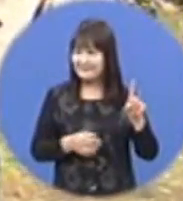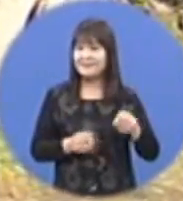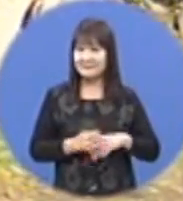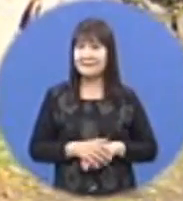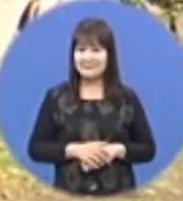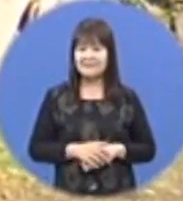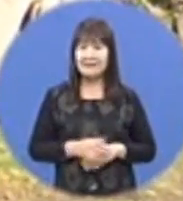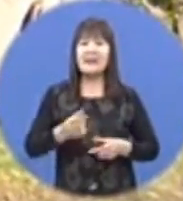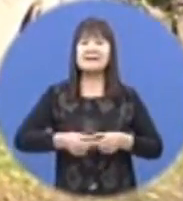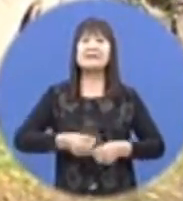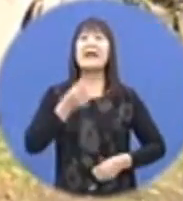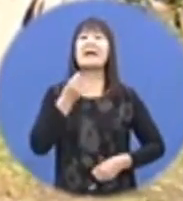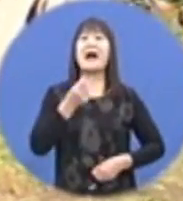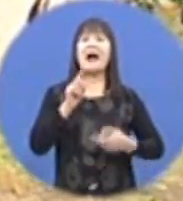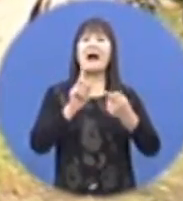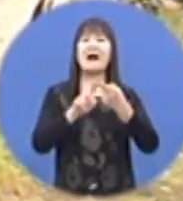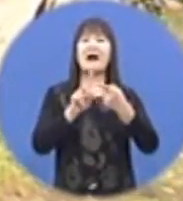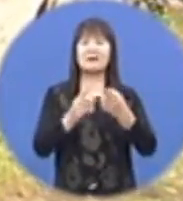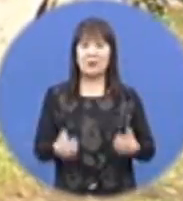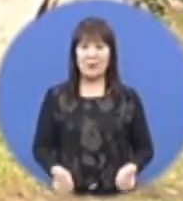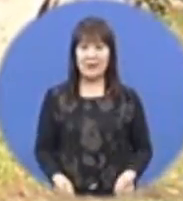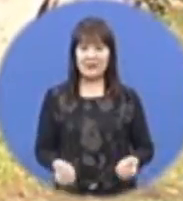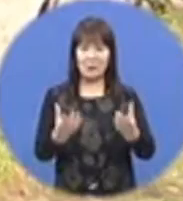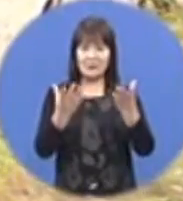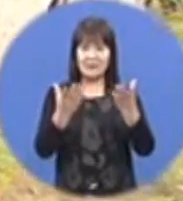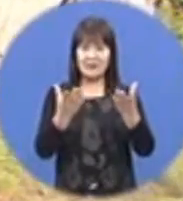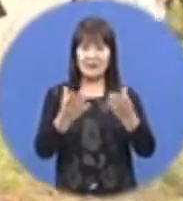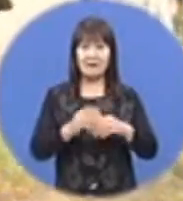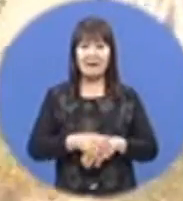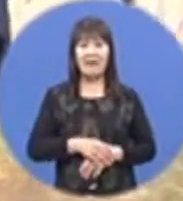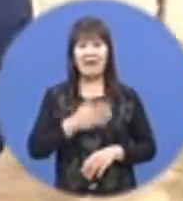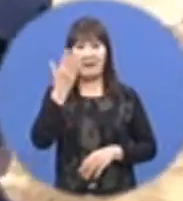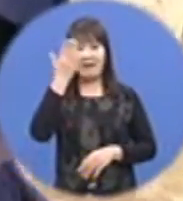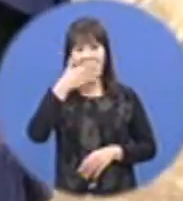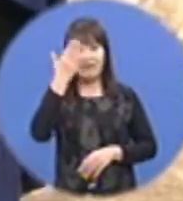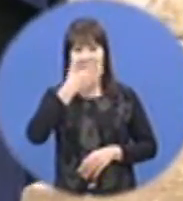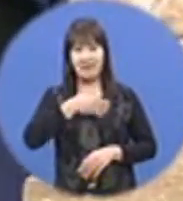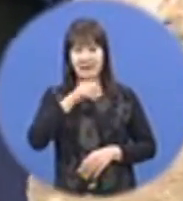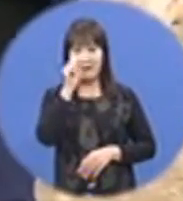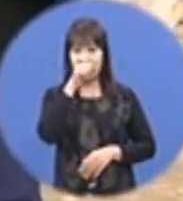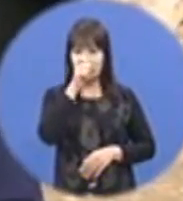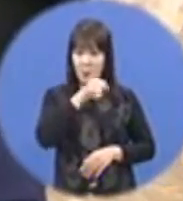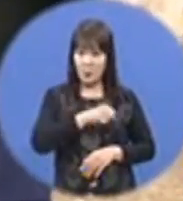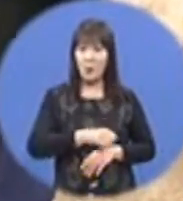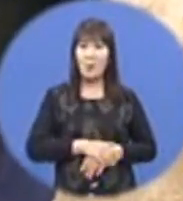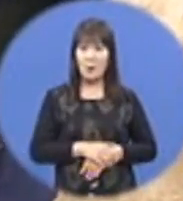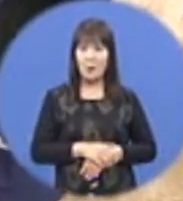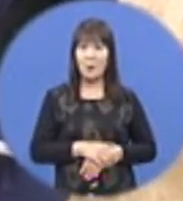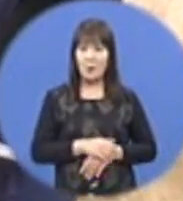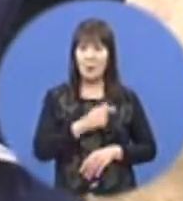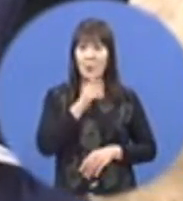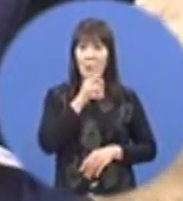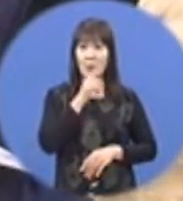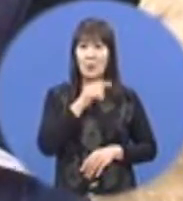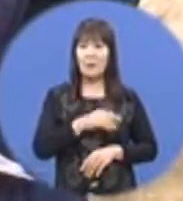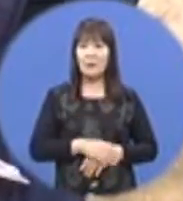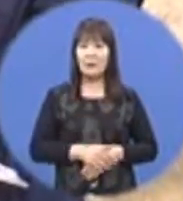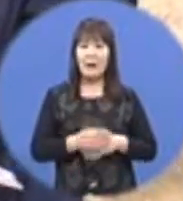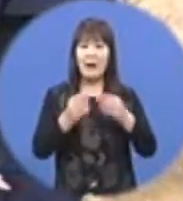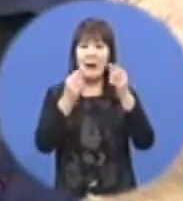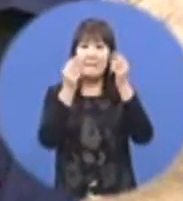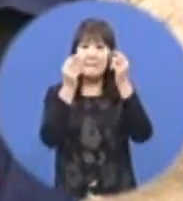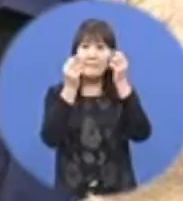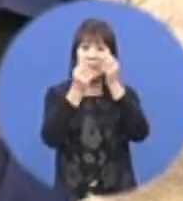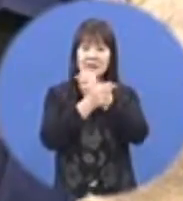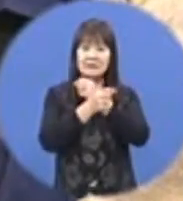はい、正解。おめでとうございます。 ありがとうございます。え、ゾウなんですね。 はい、ゾウです。 あ、でも間違えたけど、